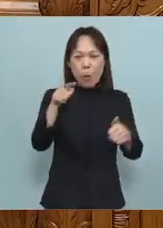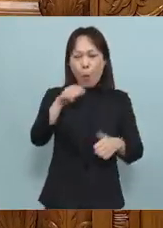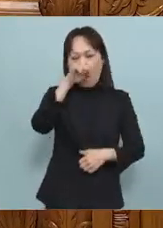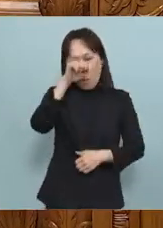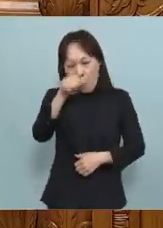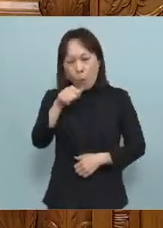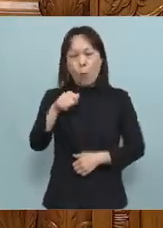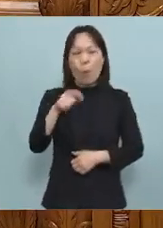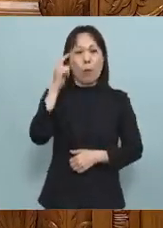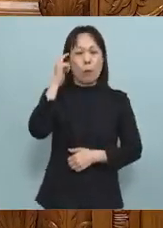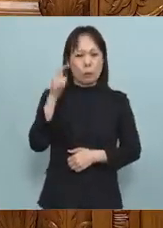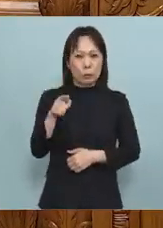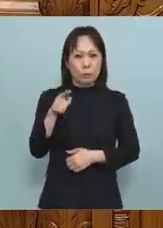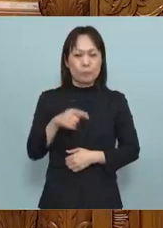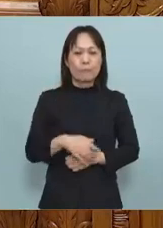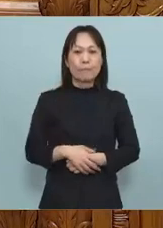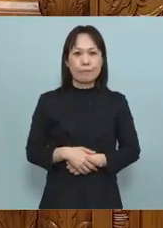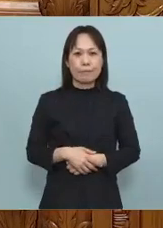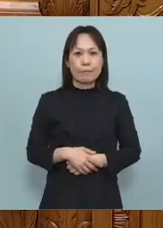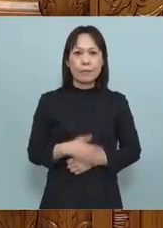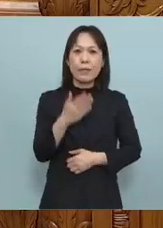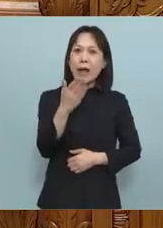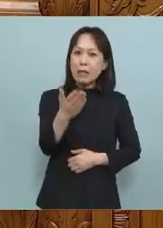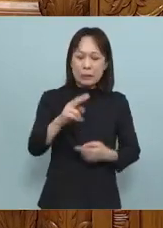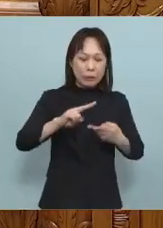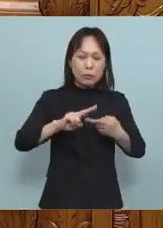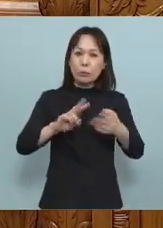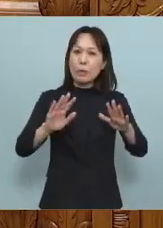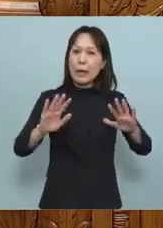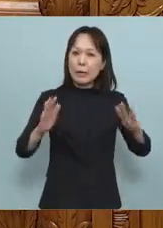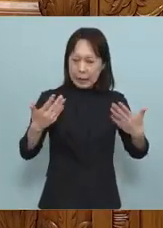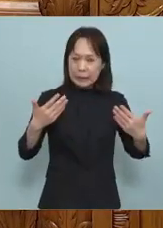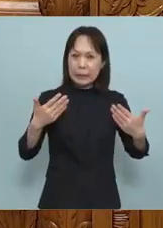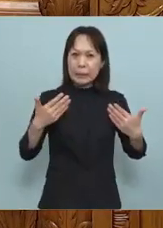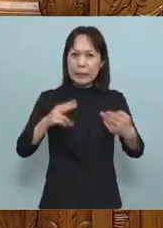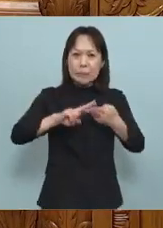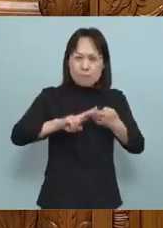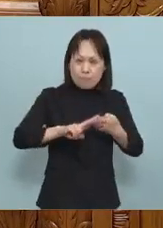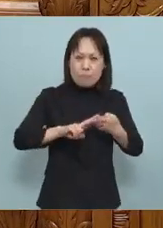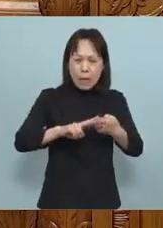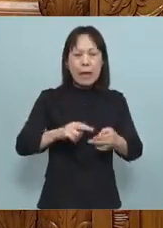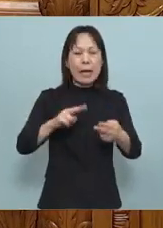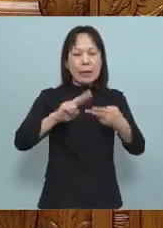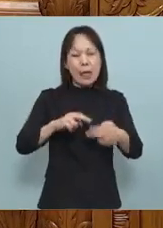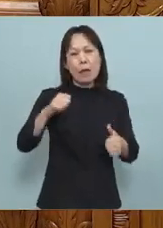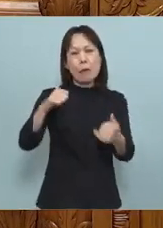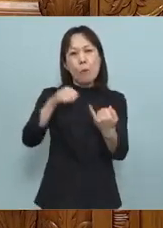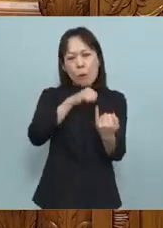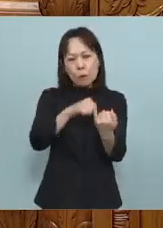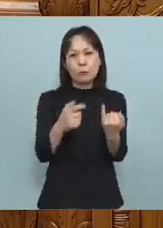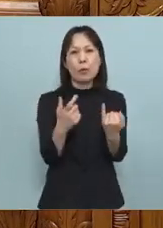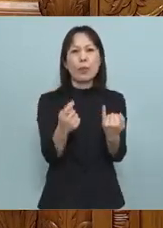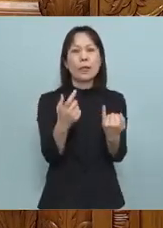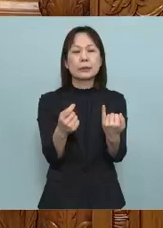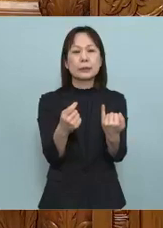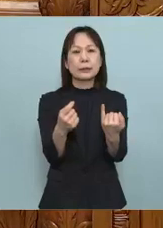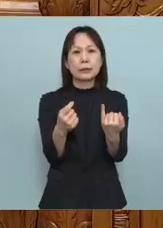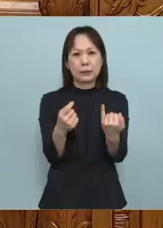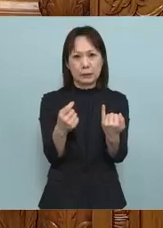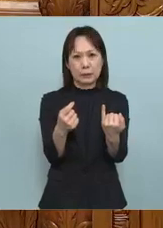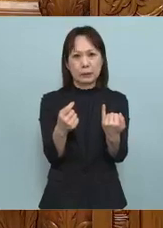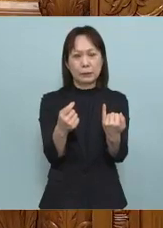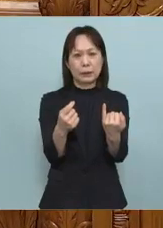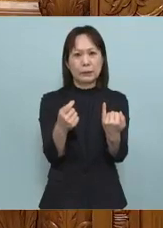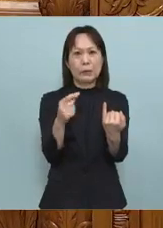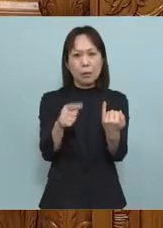します。あなたの望まない性的な行為は性暴力。この啓発は系統的に大規